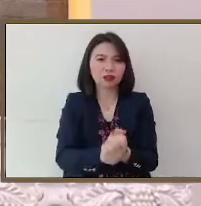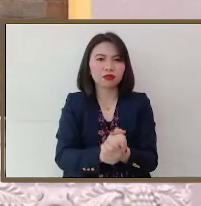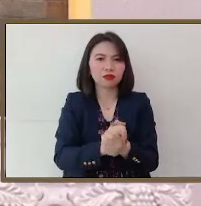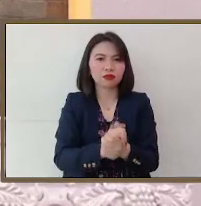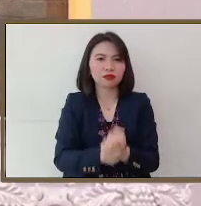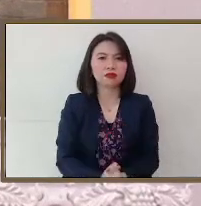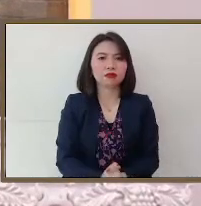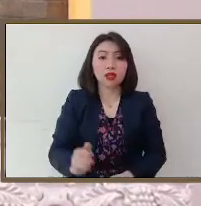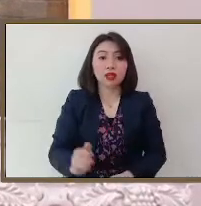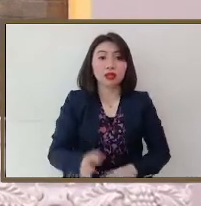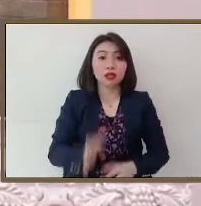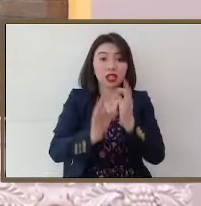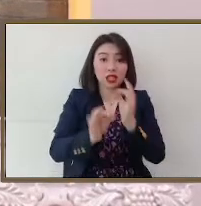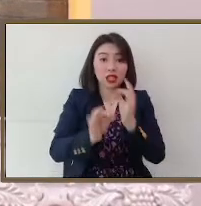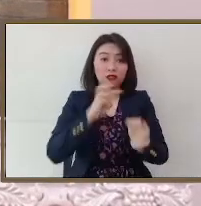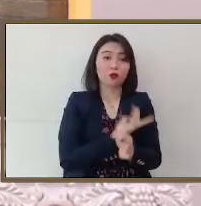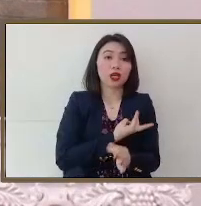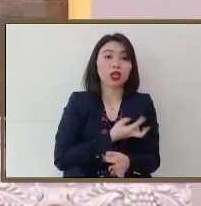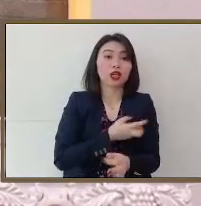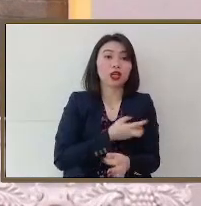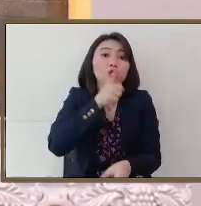really a child of God?